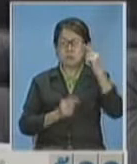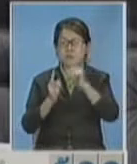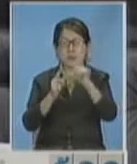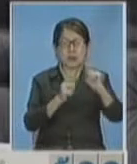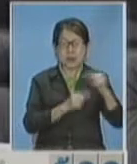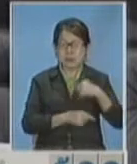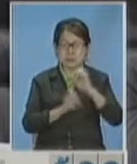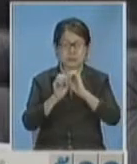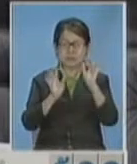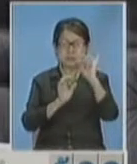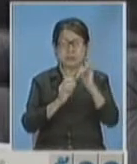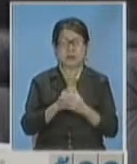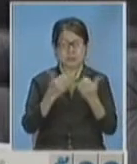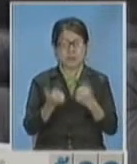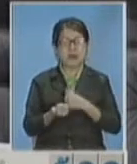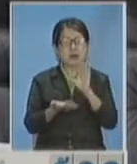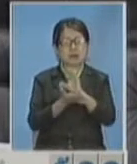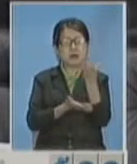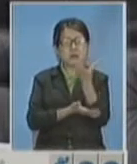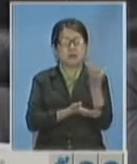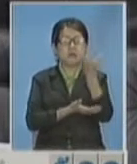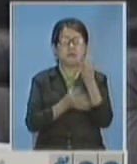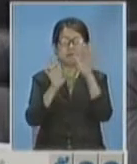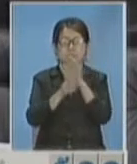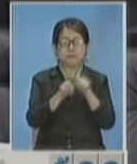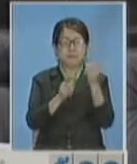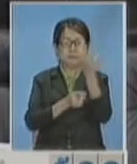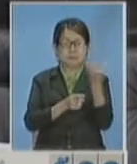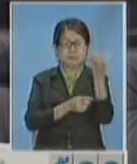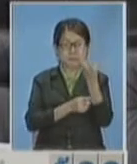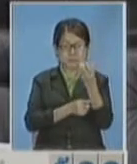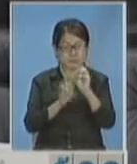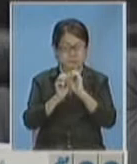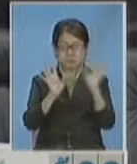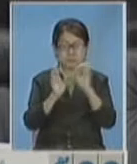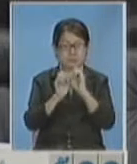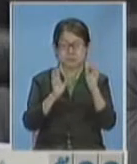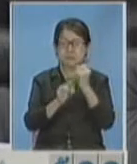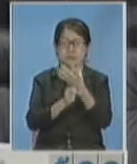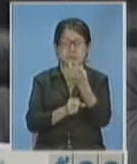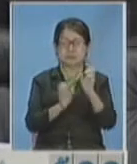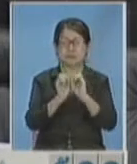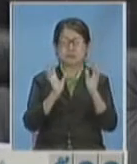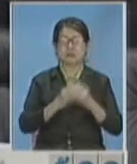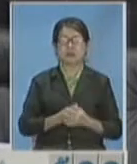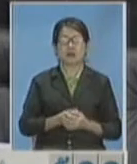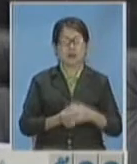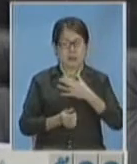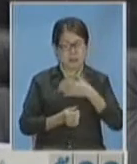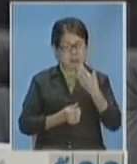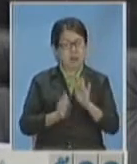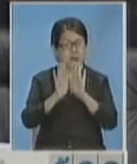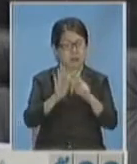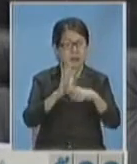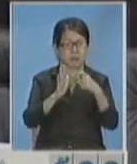จะซื้อที่ไหนดังนั้นเนี่ยเป็นการตั้งงบประมาณไว้โดยที่ไม่ได้มีเรื่องของความชัดเจนว่าจะไปทำอะไรนอกจากนั้นดิฉันให้ข้อสังเกตนะ